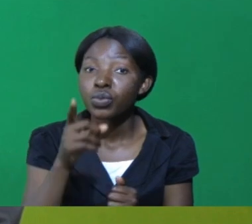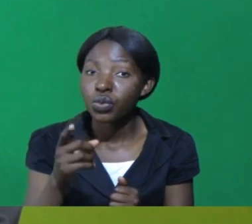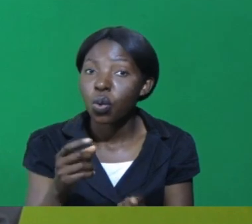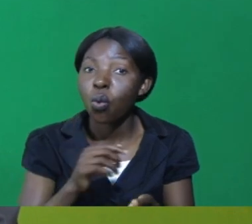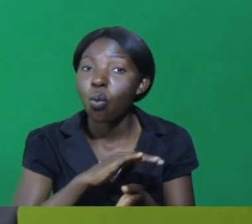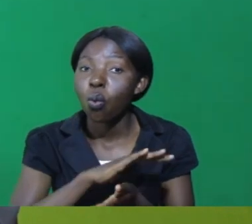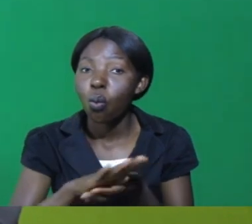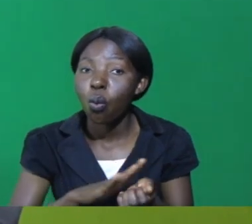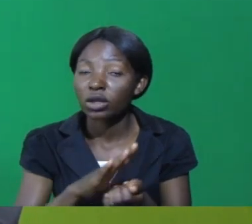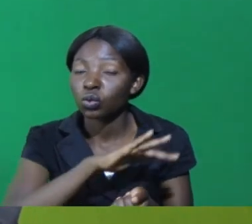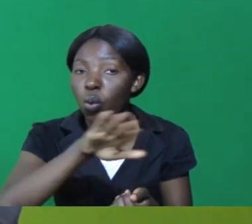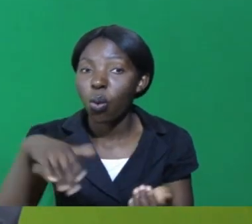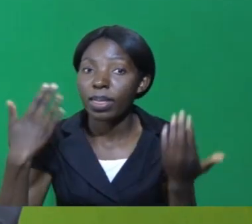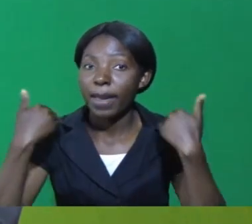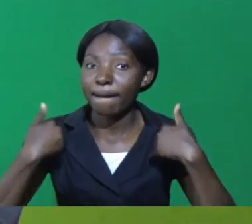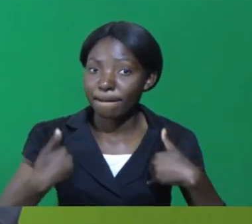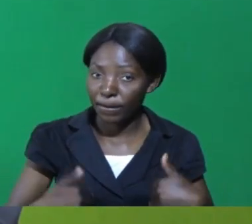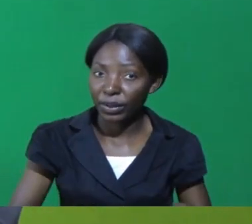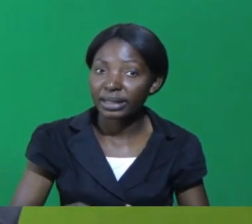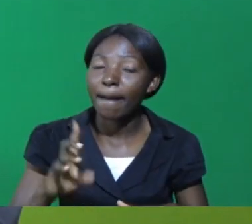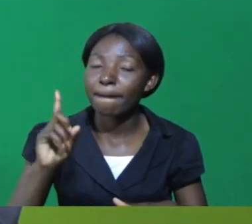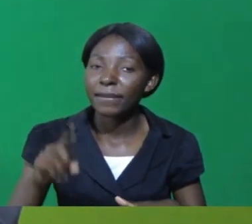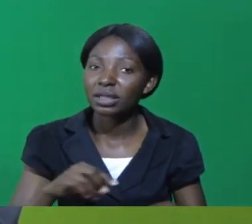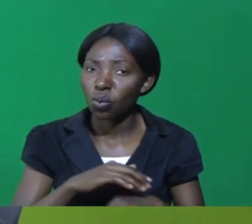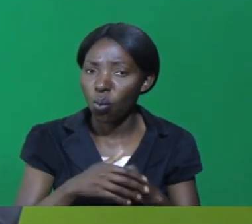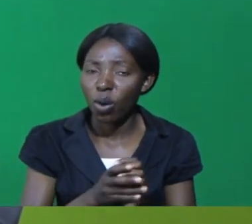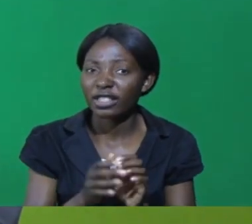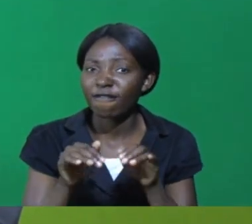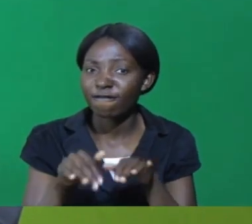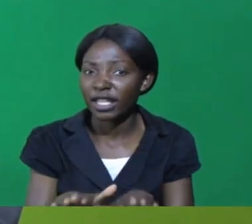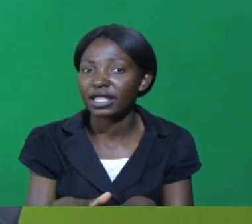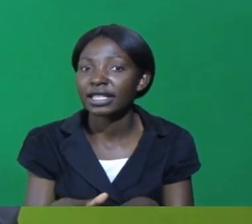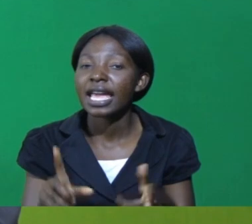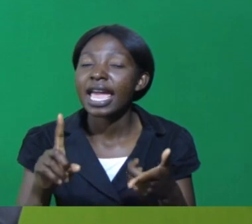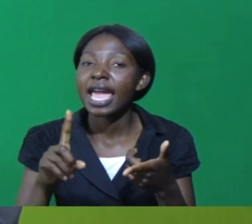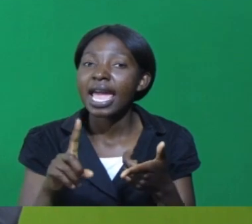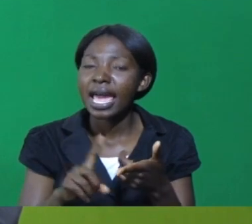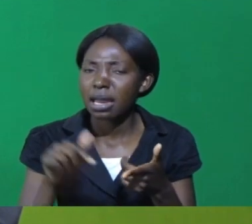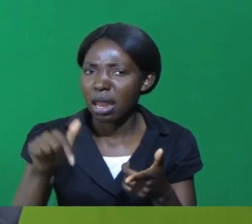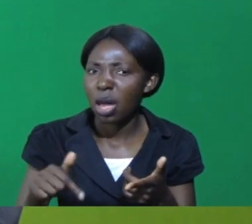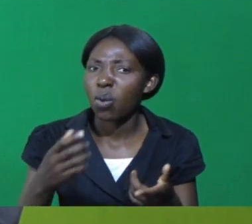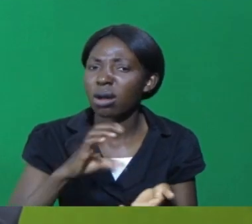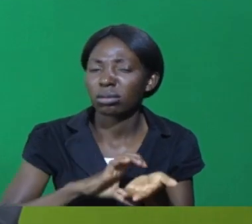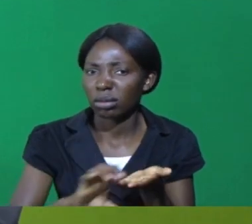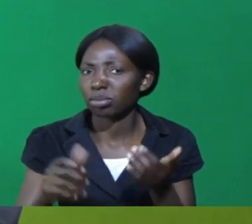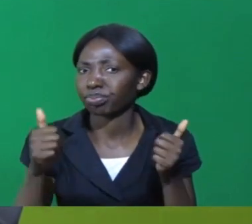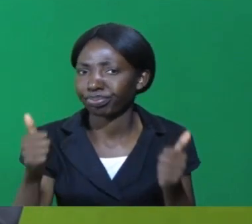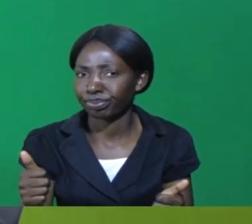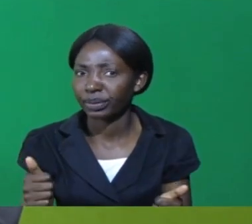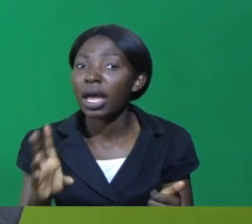wakashambidzwa muviri wose unofanira koga kuti ashambidzwe tsoka dzake. Zvinowanaka kwazvo.